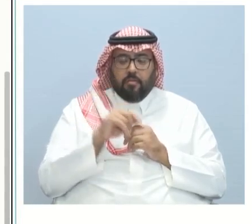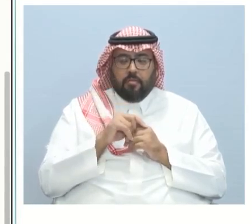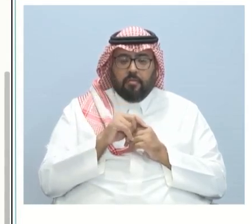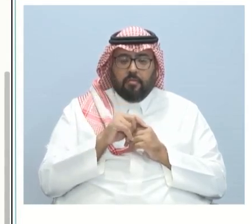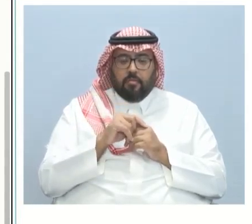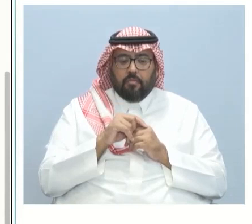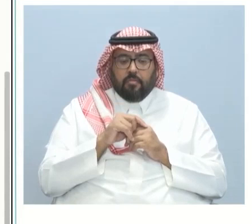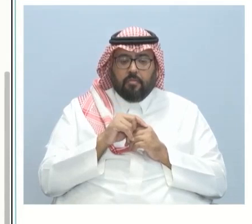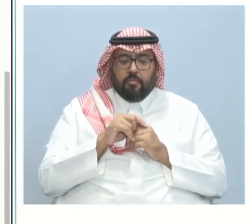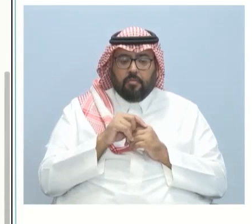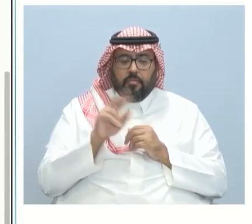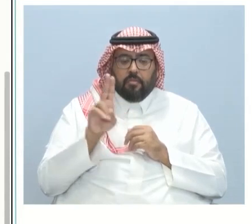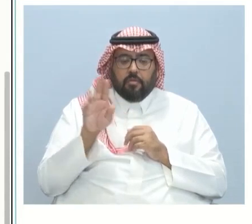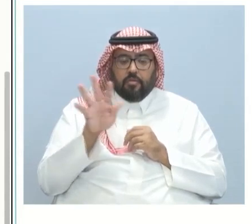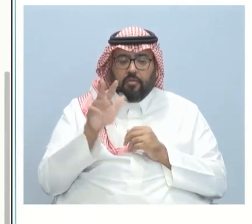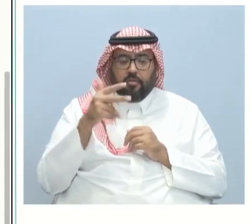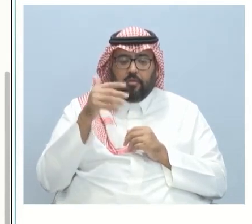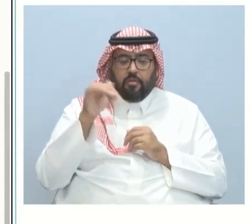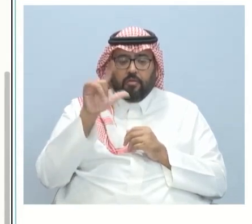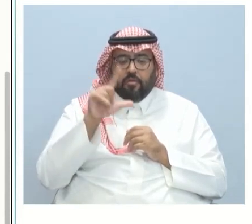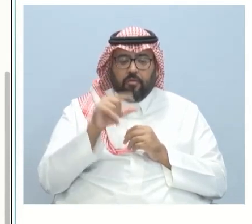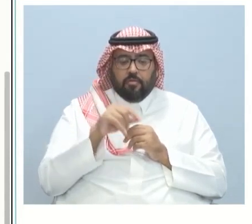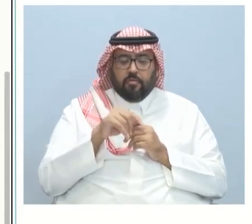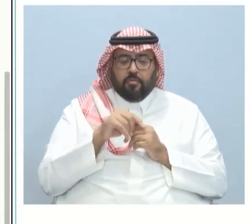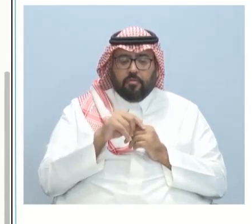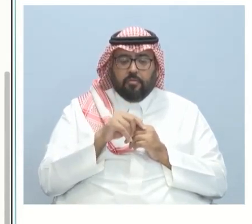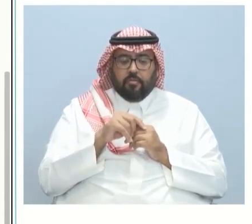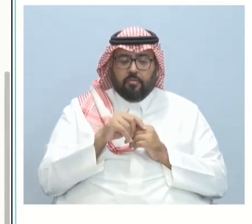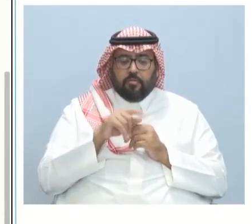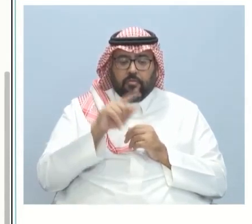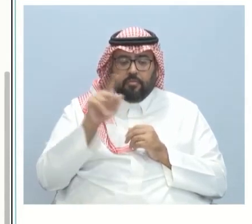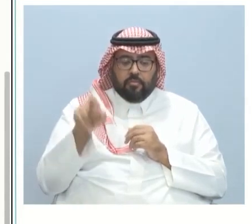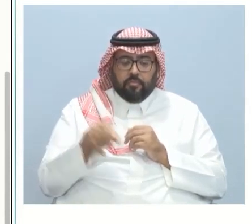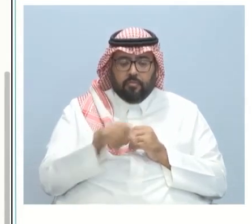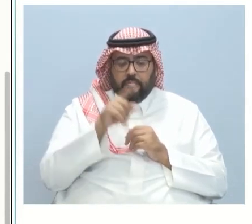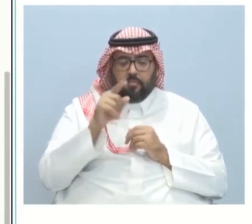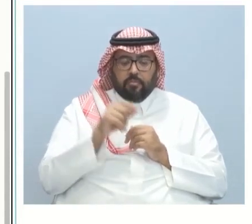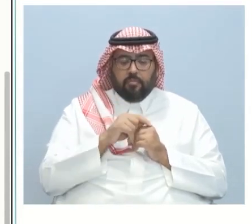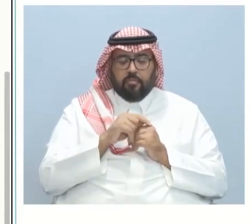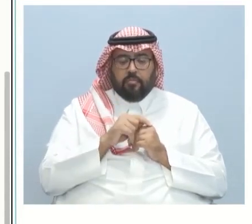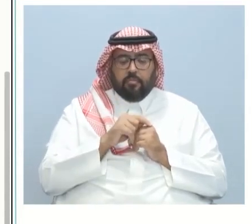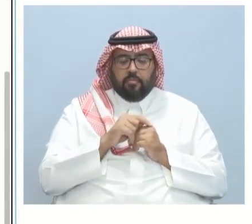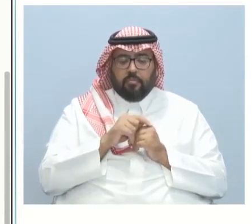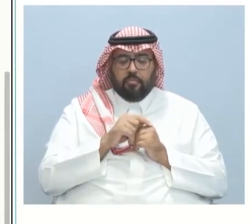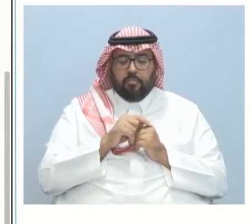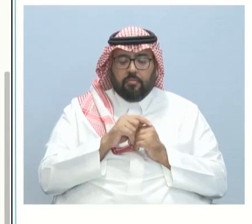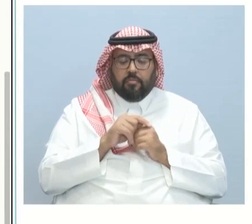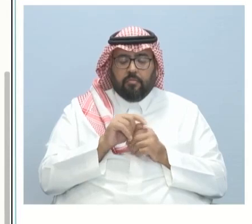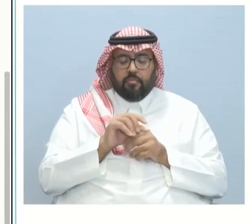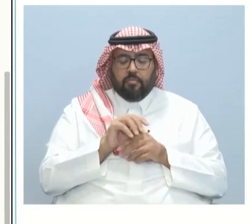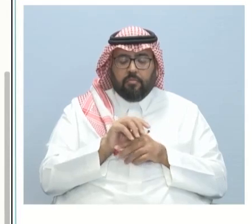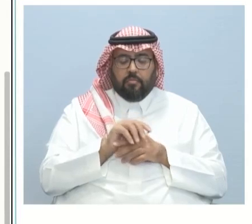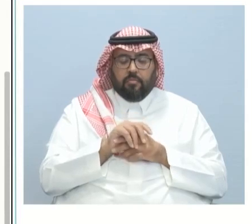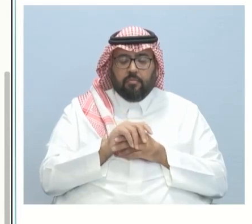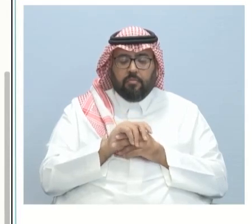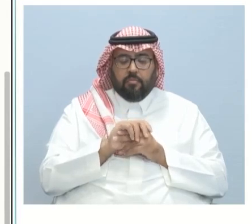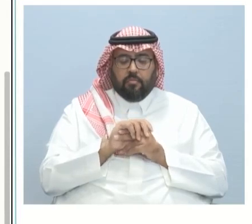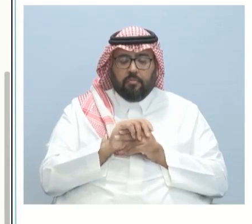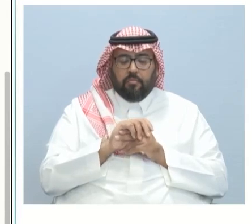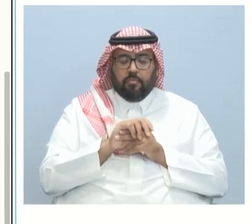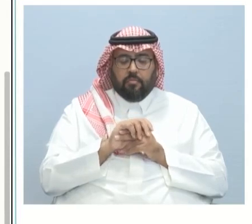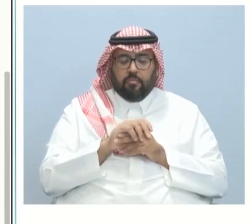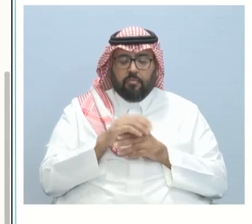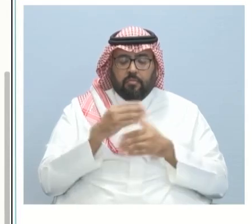الضغط على زر تشغيل سيقوم الروبوت بالحركه بشكل مربع باستخدام